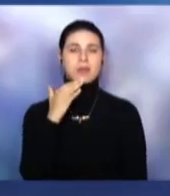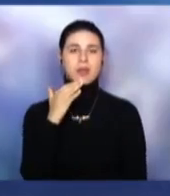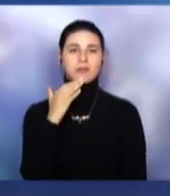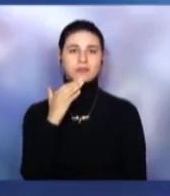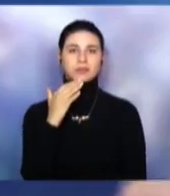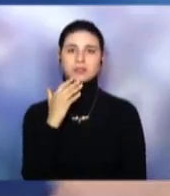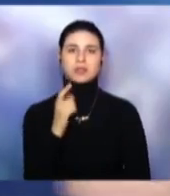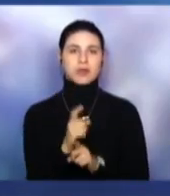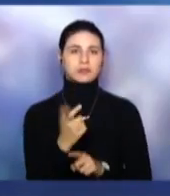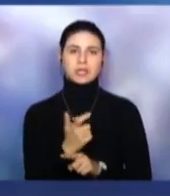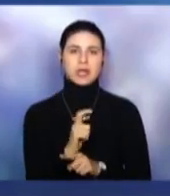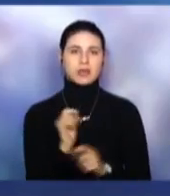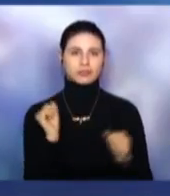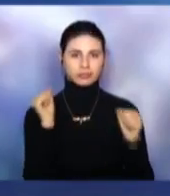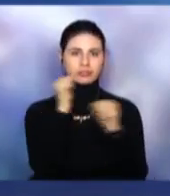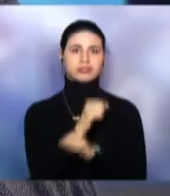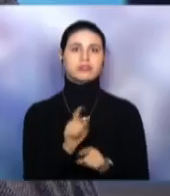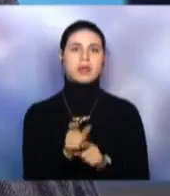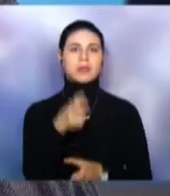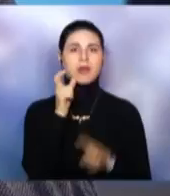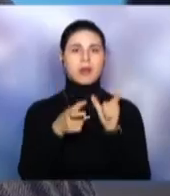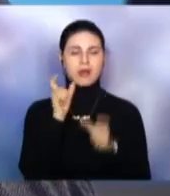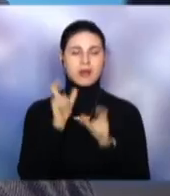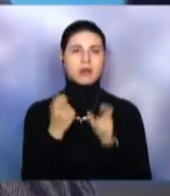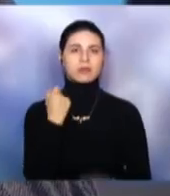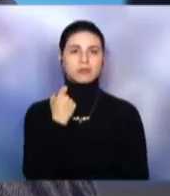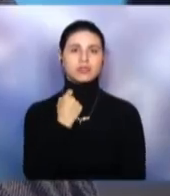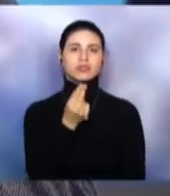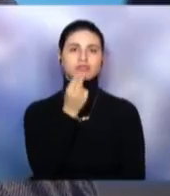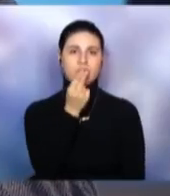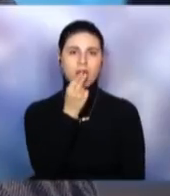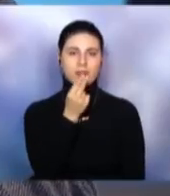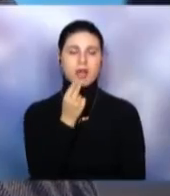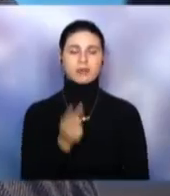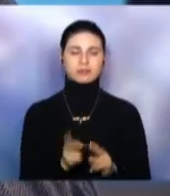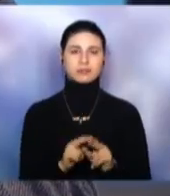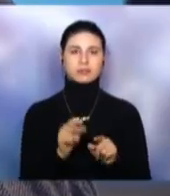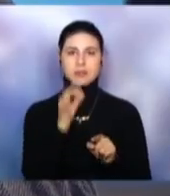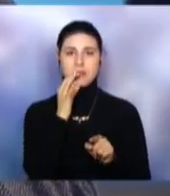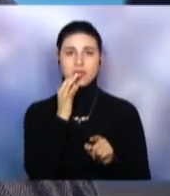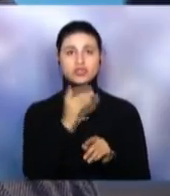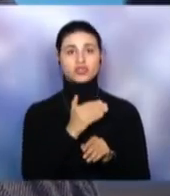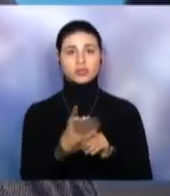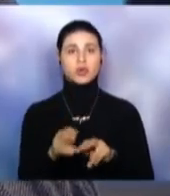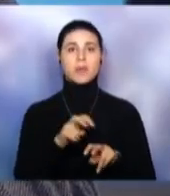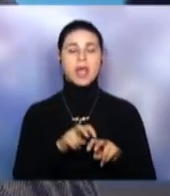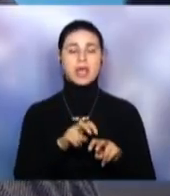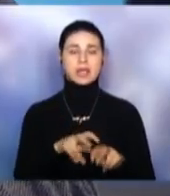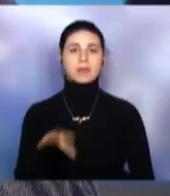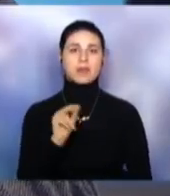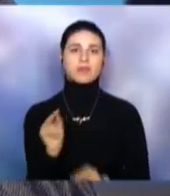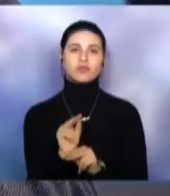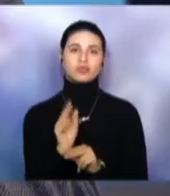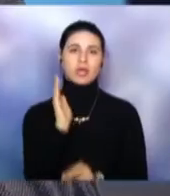უსაზღრო, უსამნო, ასე ვთქვათ, ღრეობას მოაქვს ის, რასაც შემდგომ ჩვენ ექიმები